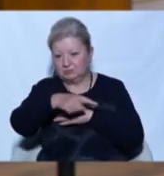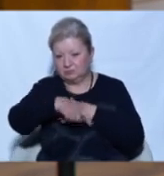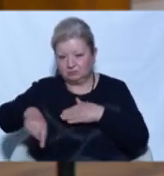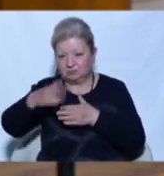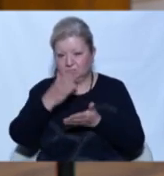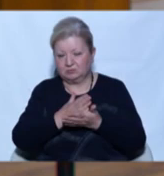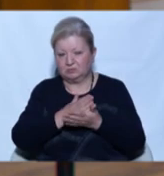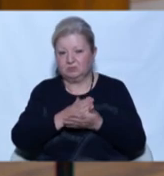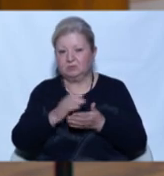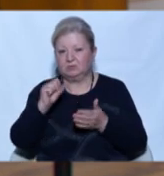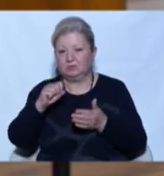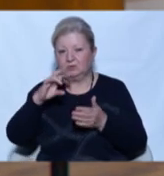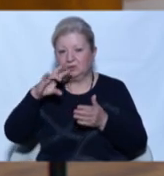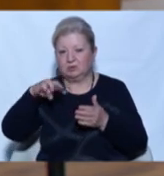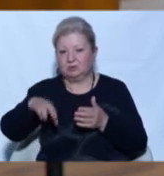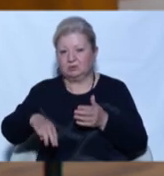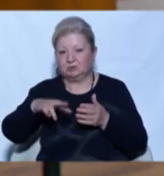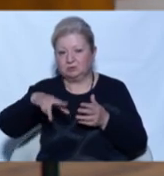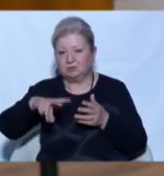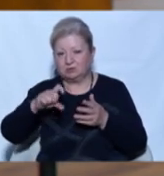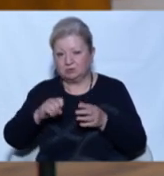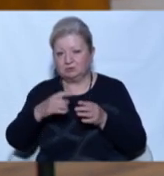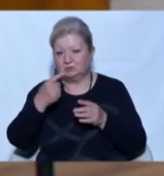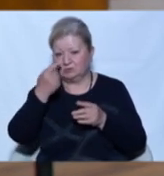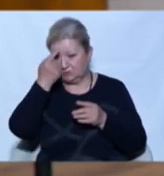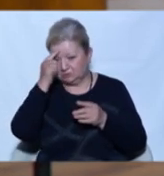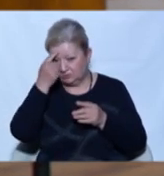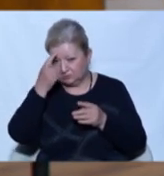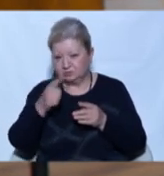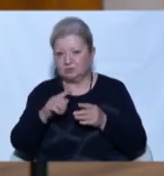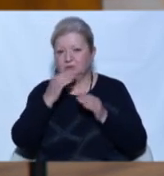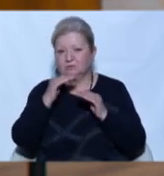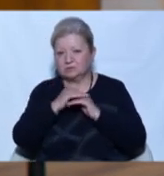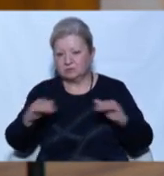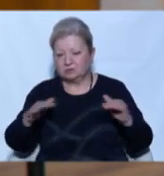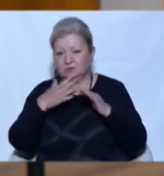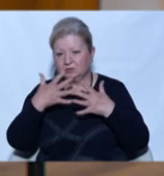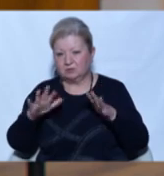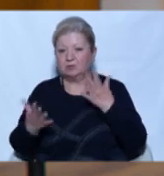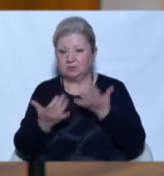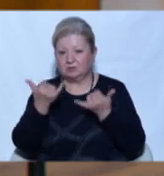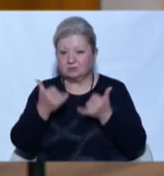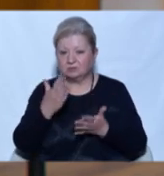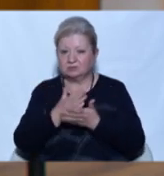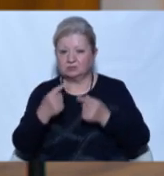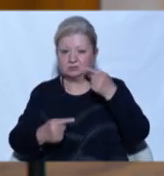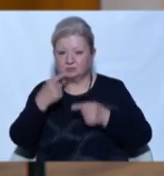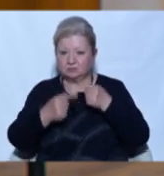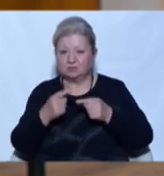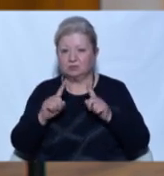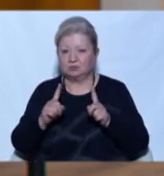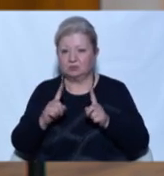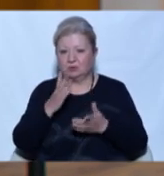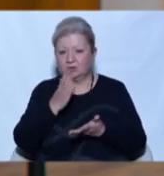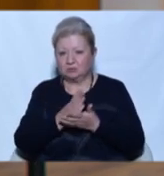ოკეანე, ინდოეთის ოკეანე, წყნარი ოკეანე, თუმცა დღეს არის ეს სადავო საკითხი, რადგან ამბობენ, რომ